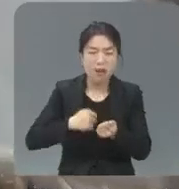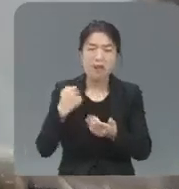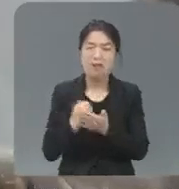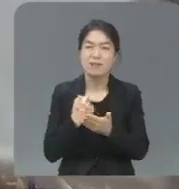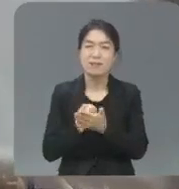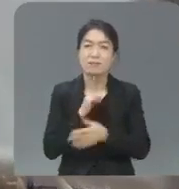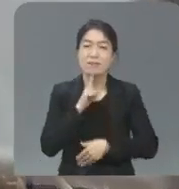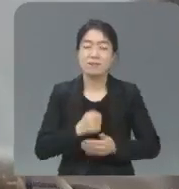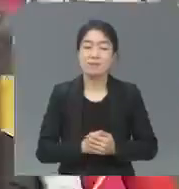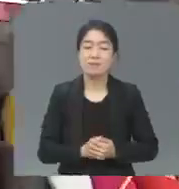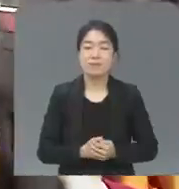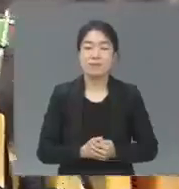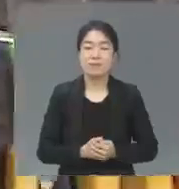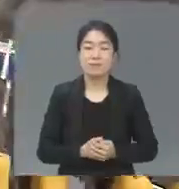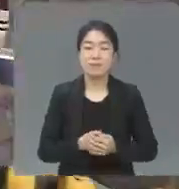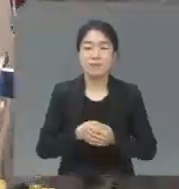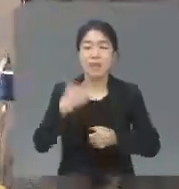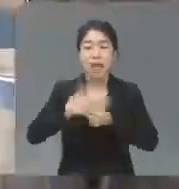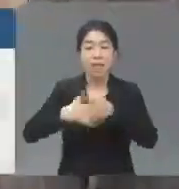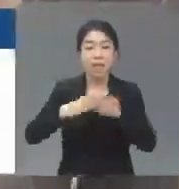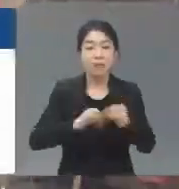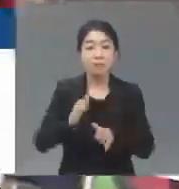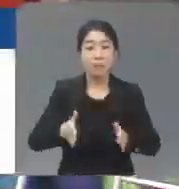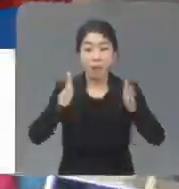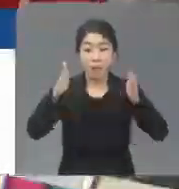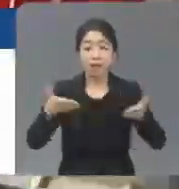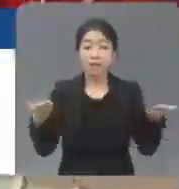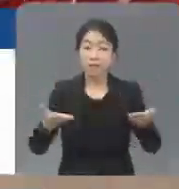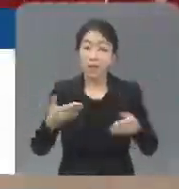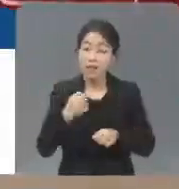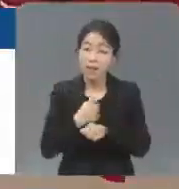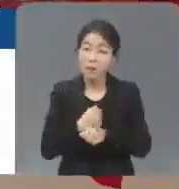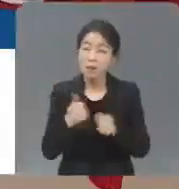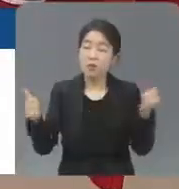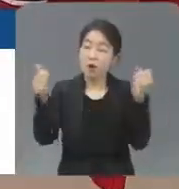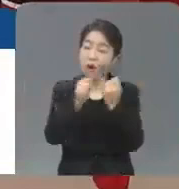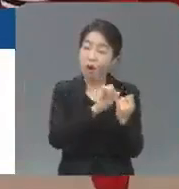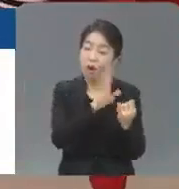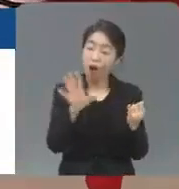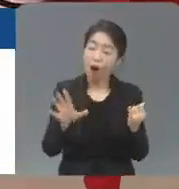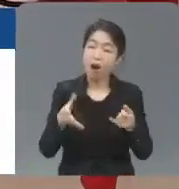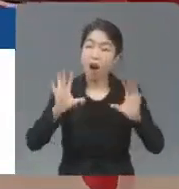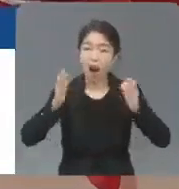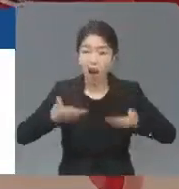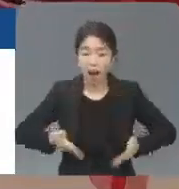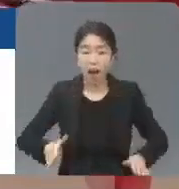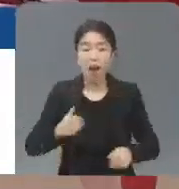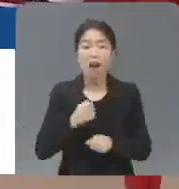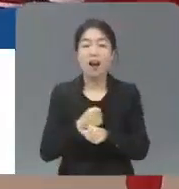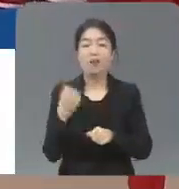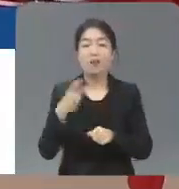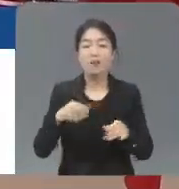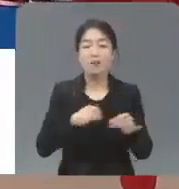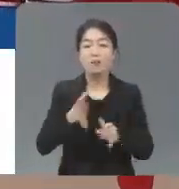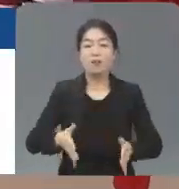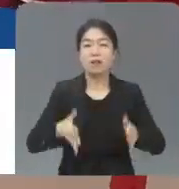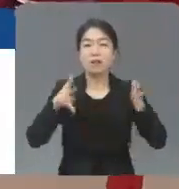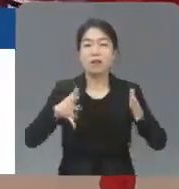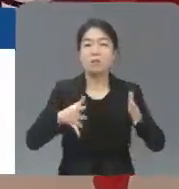시원섭섭합니다. 대구 백화점에서 근무하면서 결혼도 하고 아이도 놓고 저희